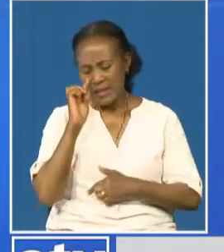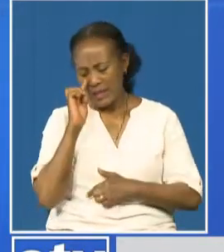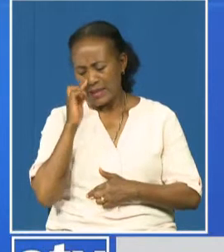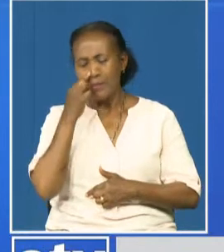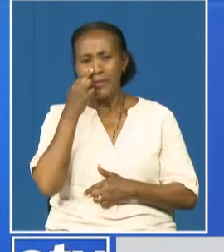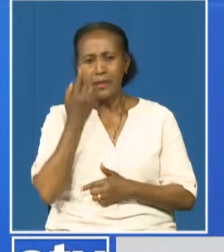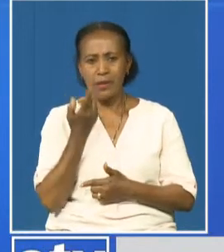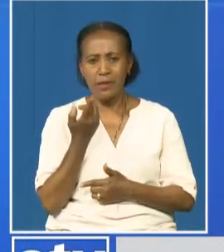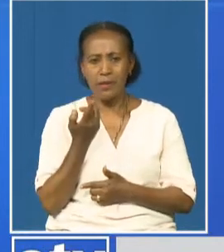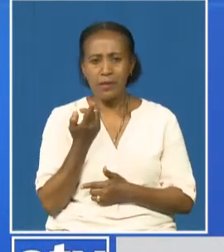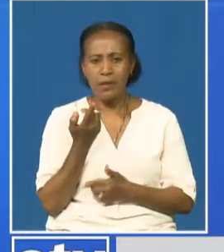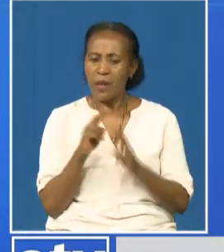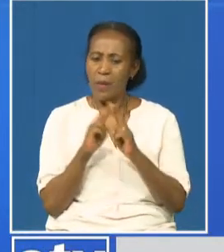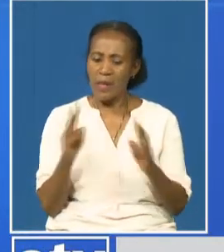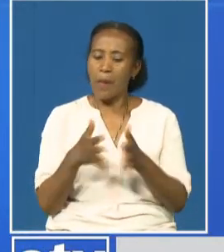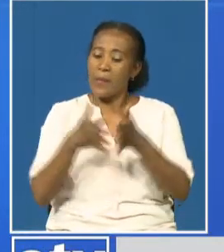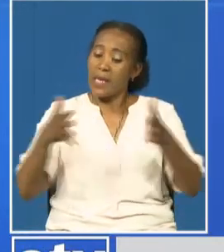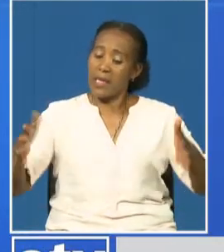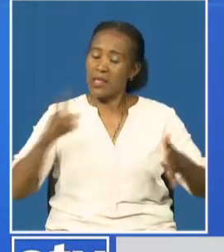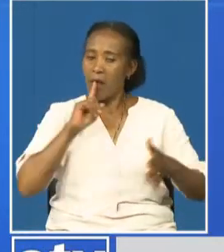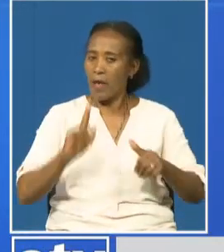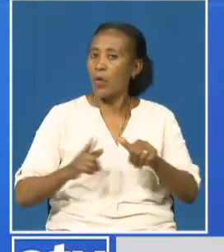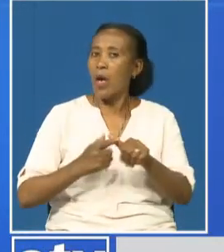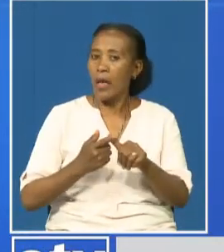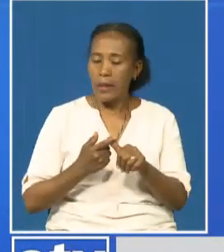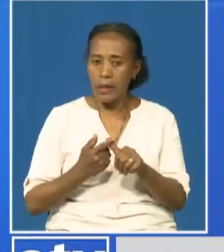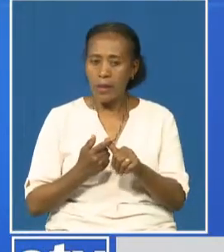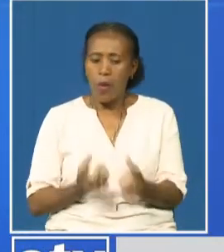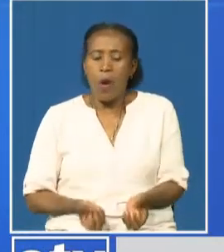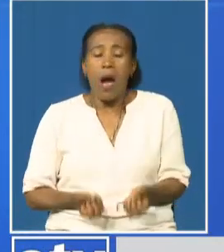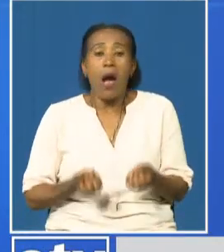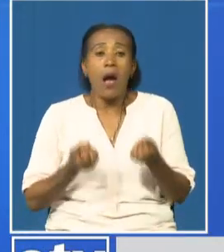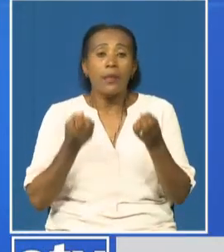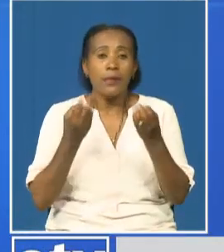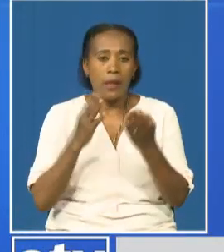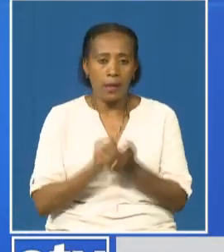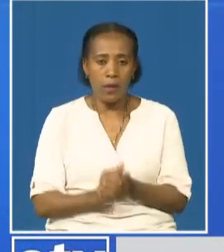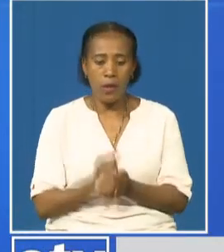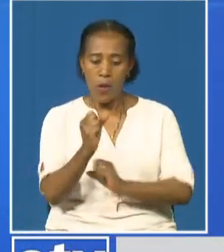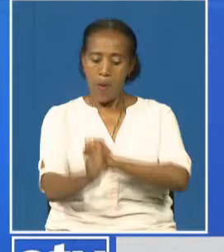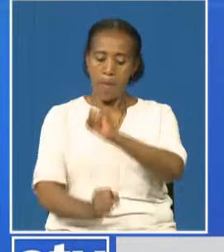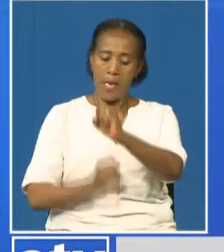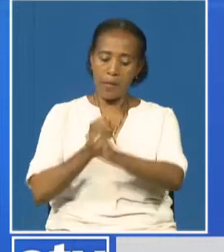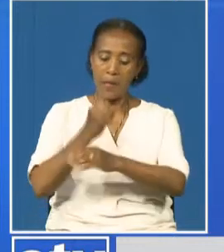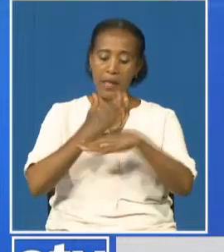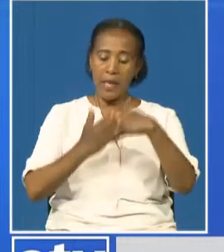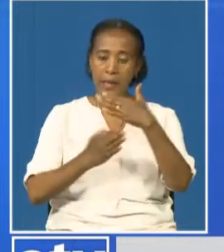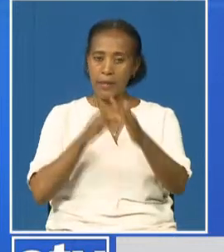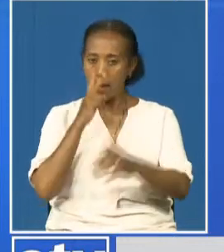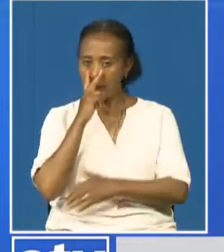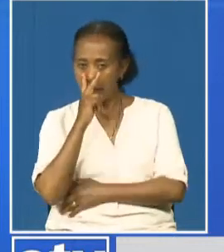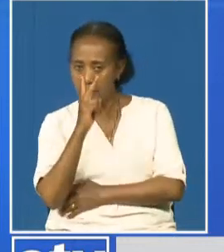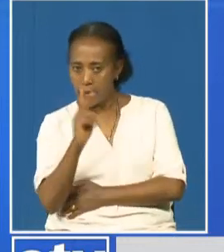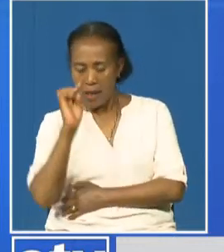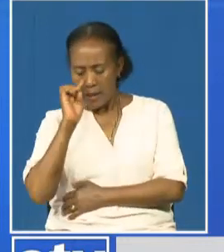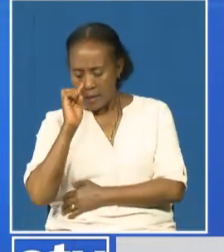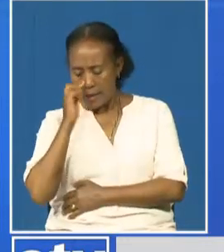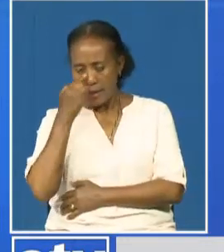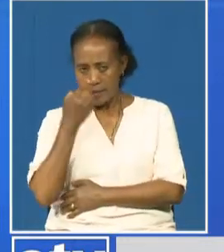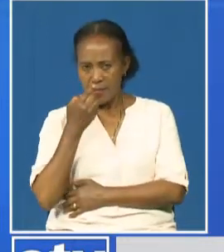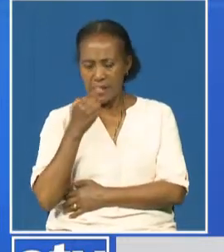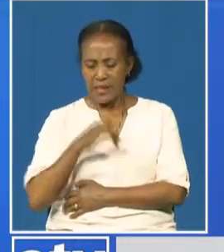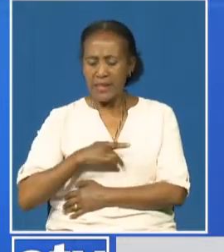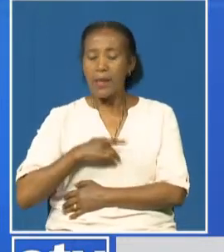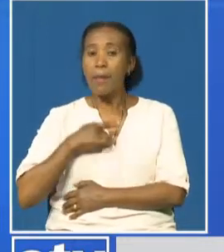የድብት በጣም እየተስፋፋ ነው። አንደኛ በአብዛኛው በእድሜ ደረጃም ሲታይ የድብት ወይም